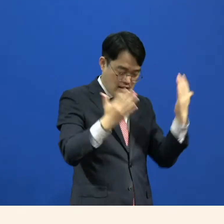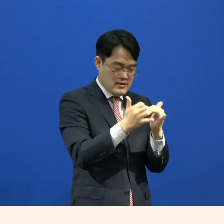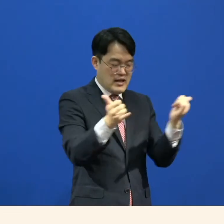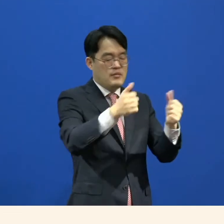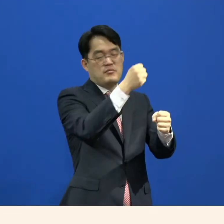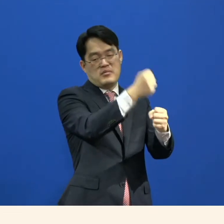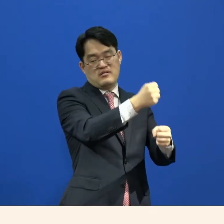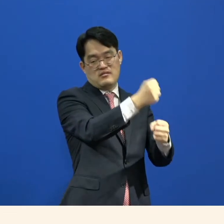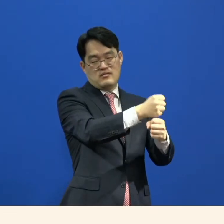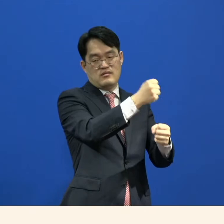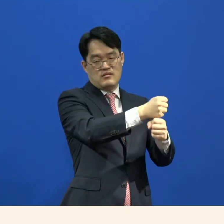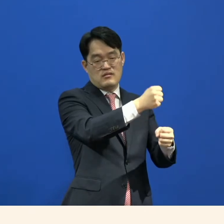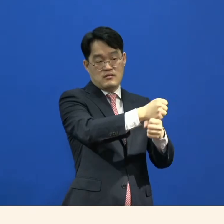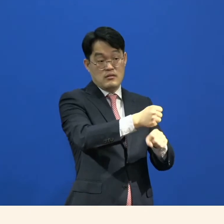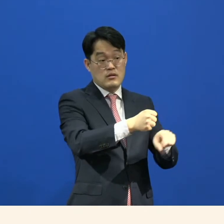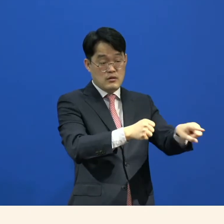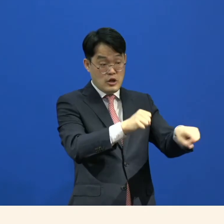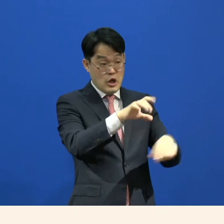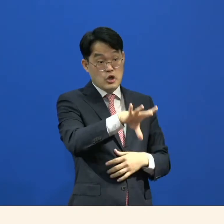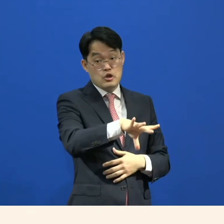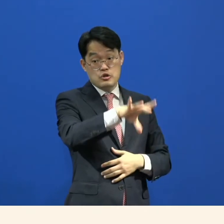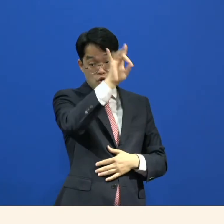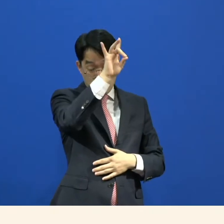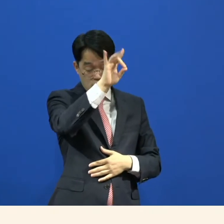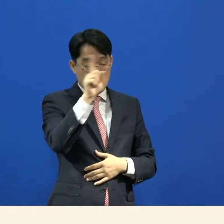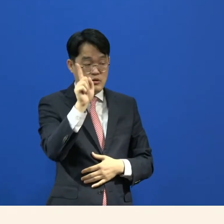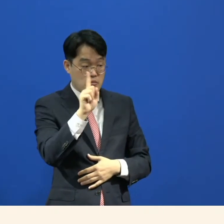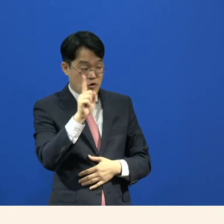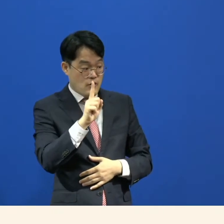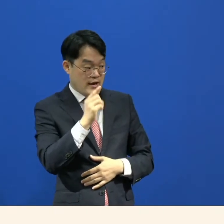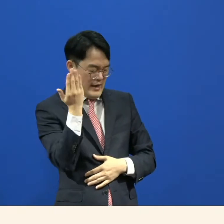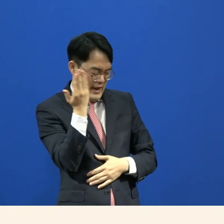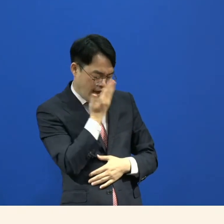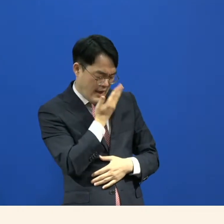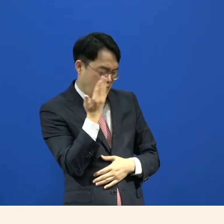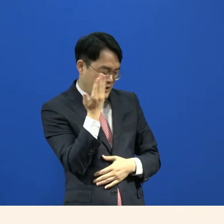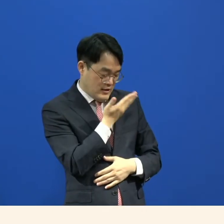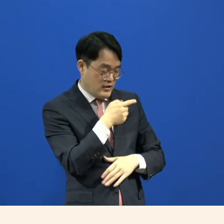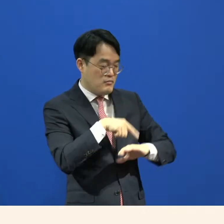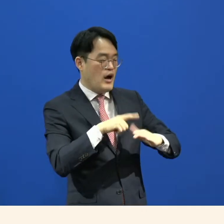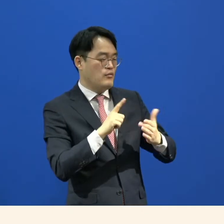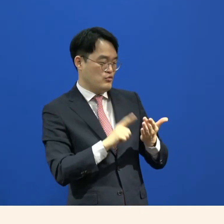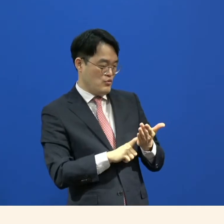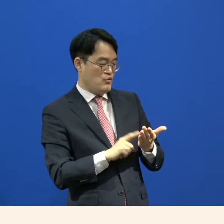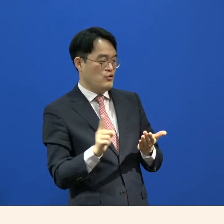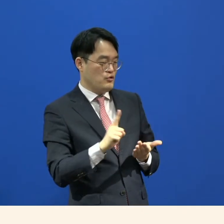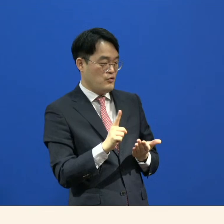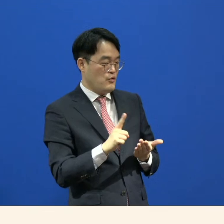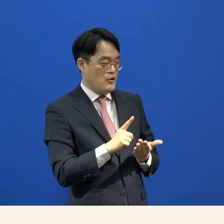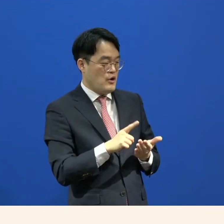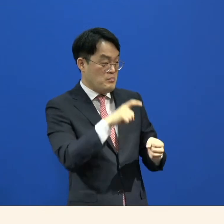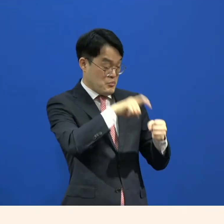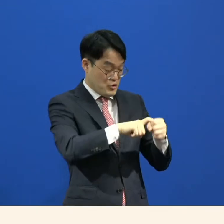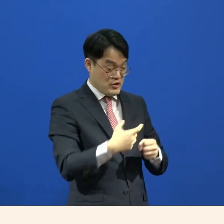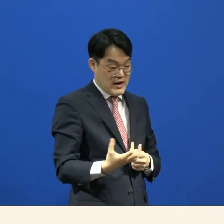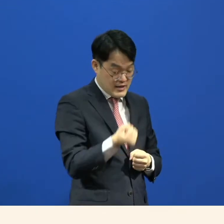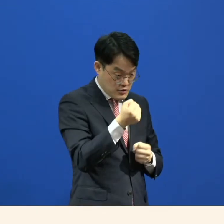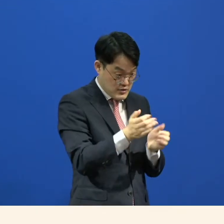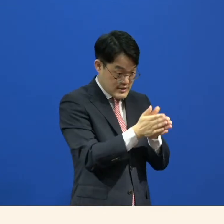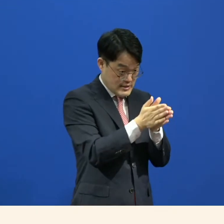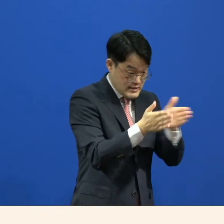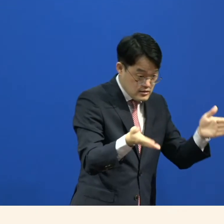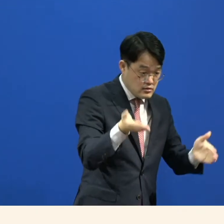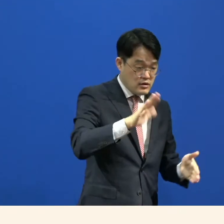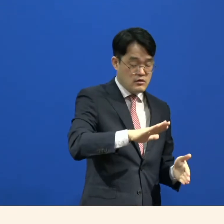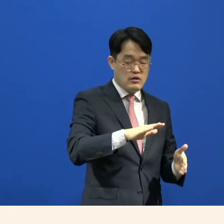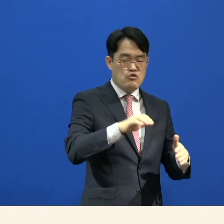순수한 동기에서 시작된 어떤 수행이, 그것이 계속 쌓여져 가면서 그게 커리어가 되고 그게 자랑이